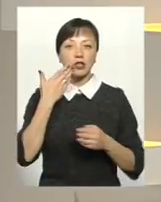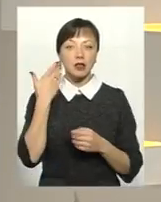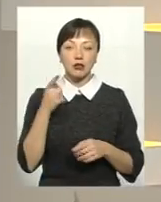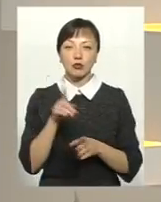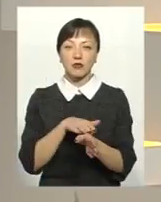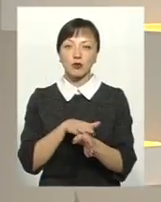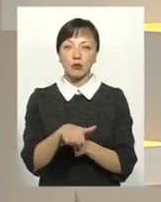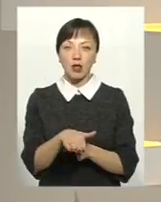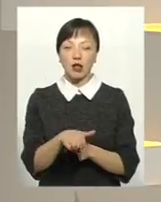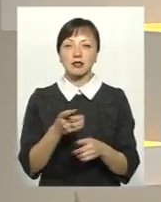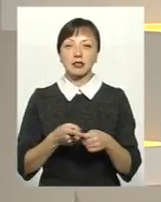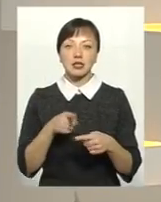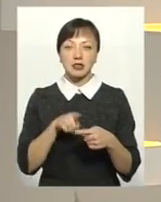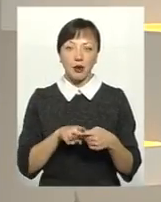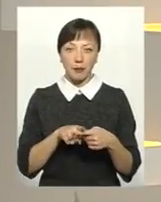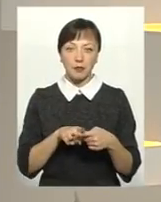відбулася саме ця